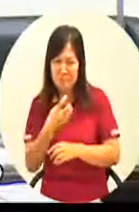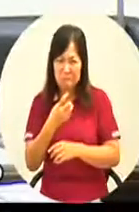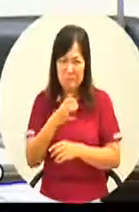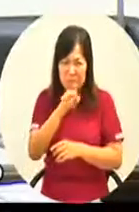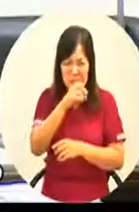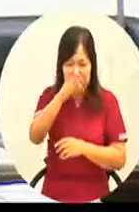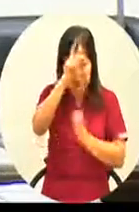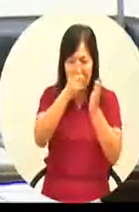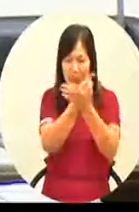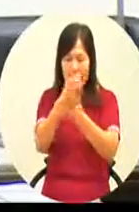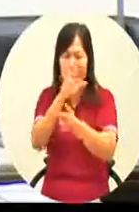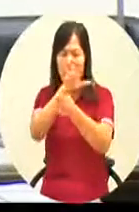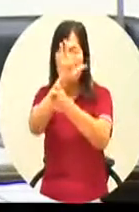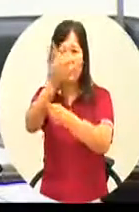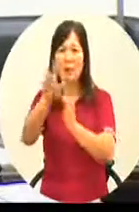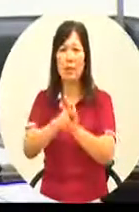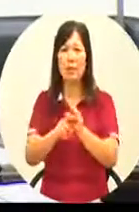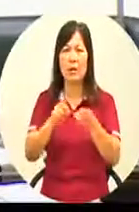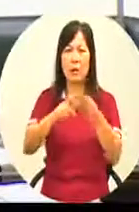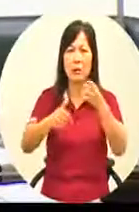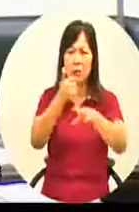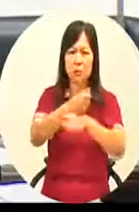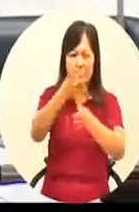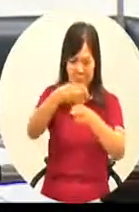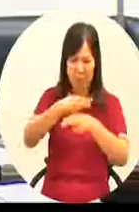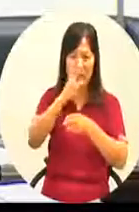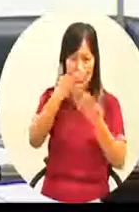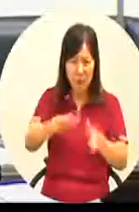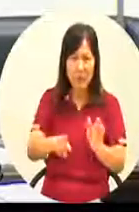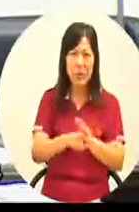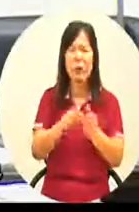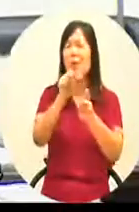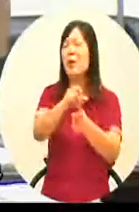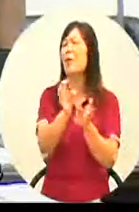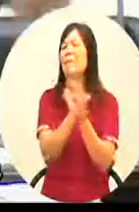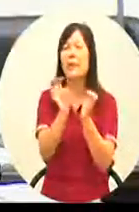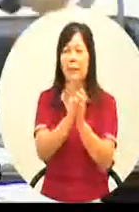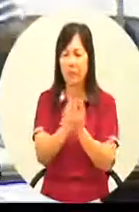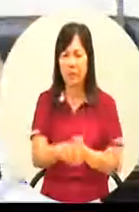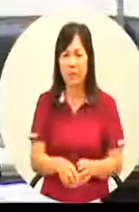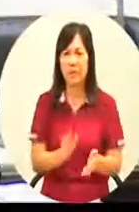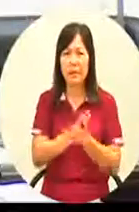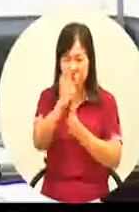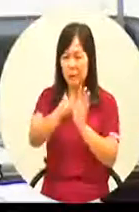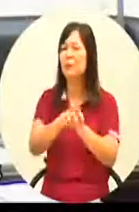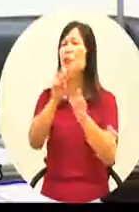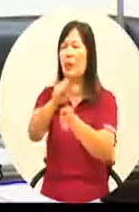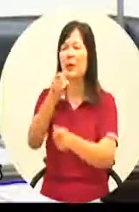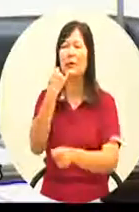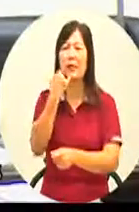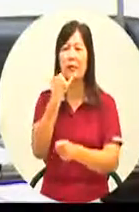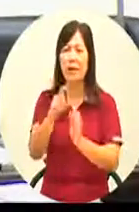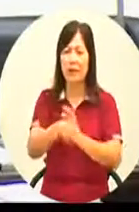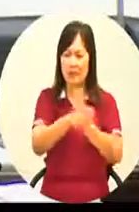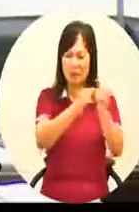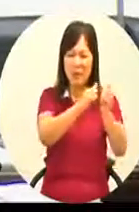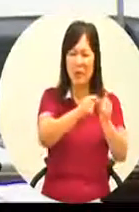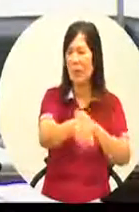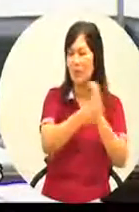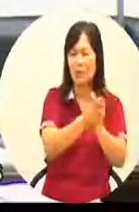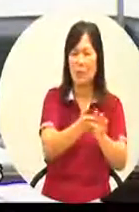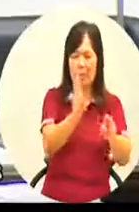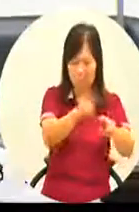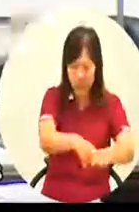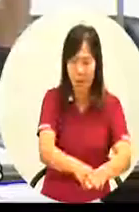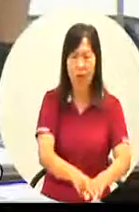块块，我相信主席有那接济真济，不要紧，你个尽量罚，会用爱你个尽量罚，罚到百姓死，罚到百